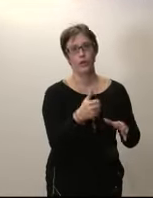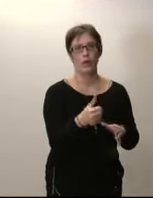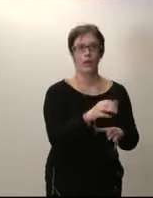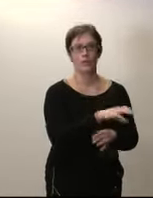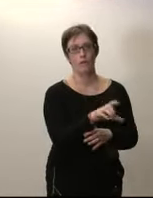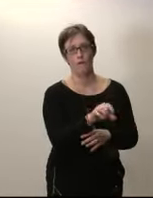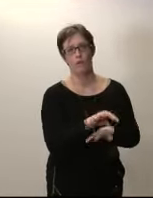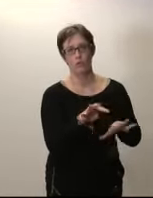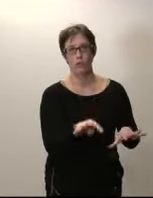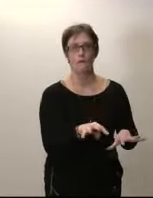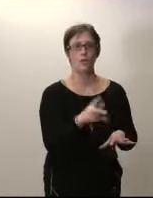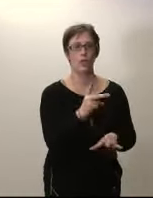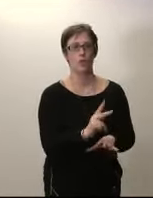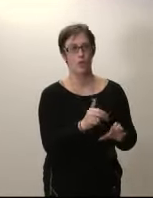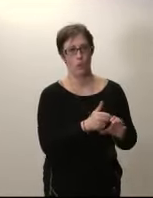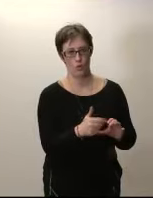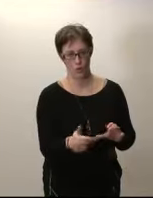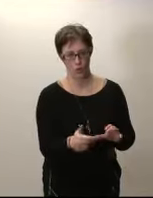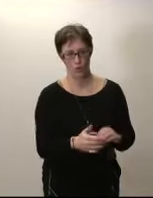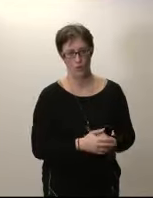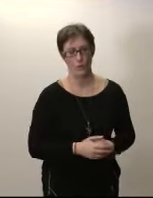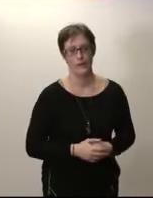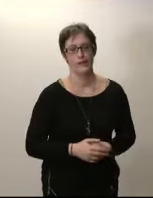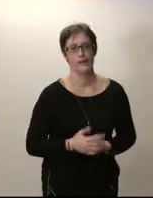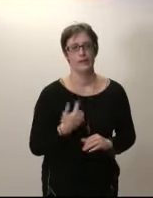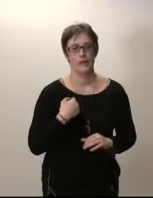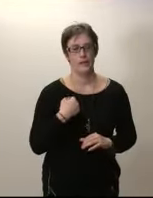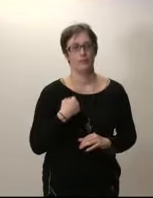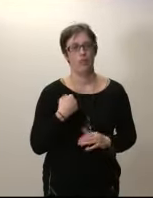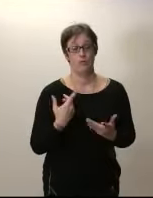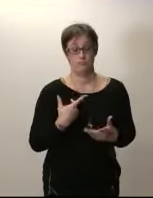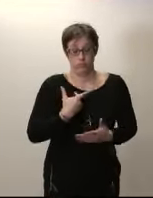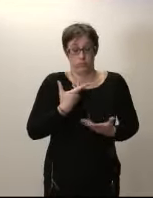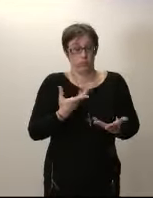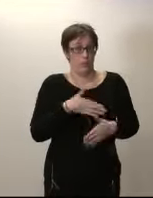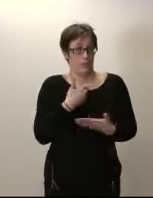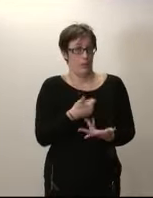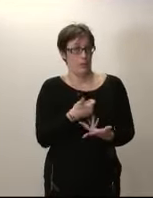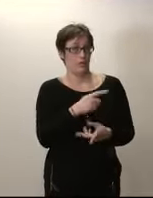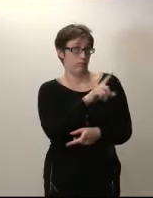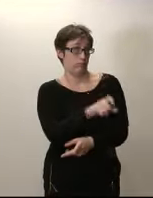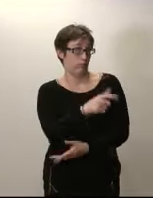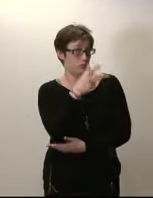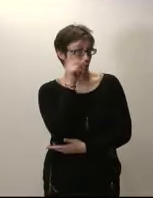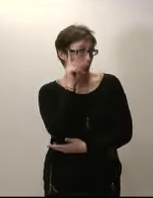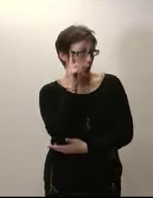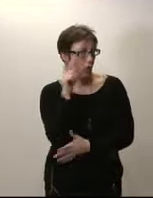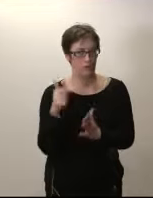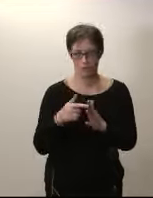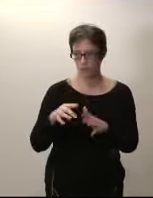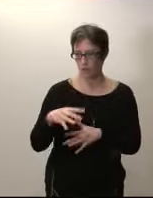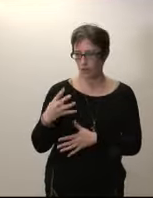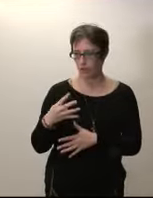129 kilo-euros. J'ai recherché à comprendre pourquoi, subitement, en 2014, elle passait à près de